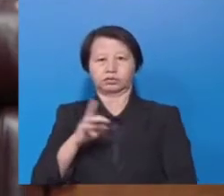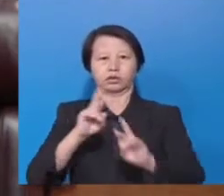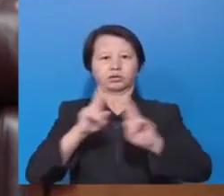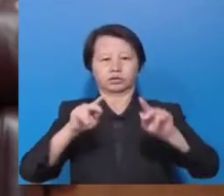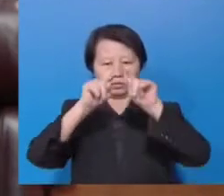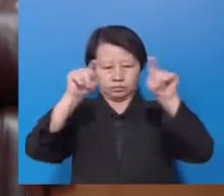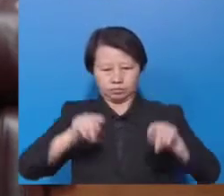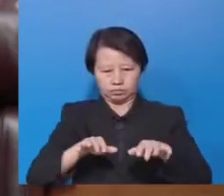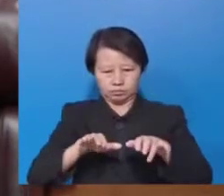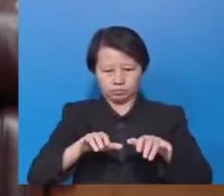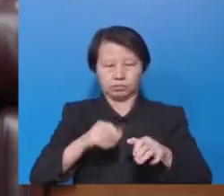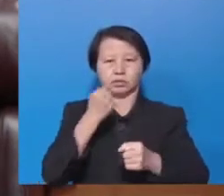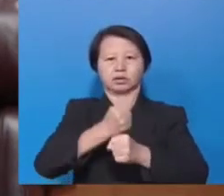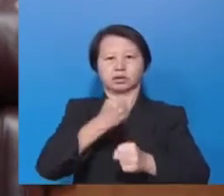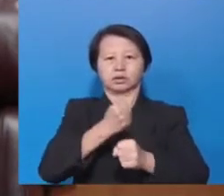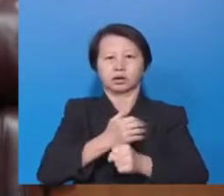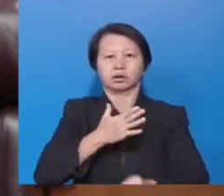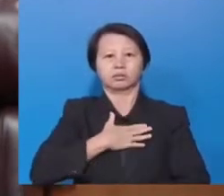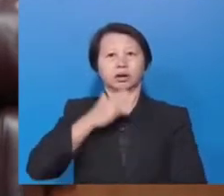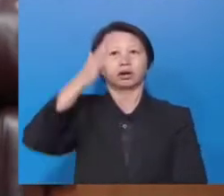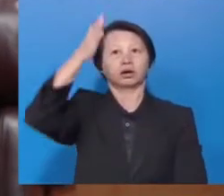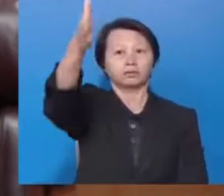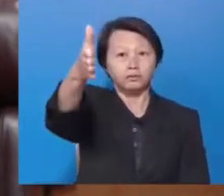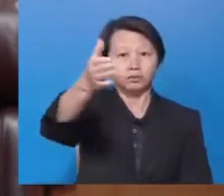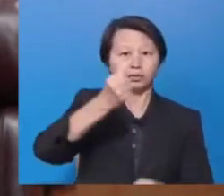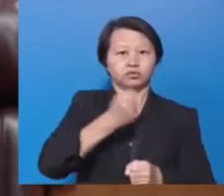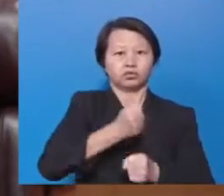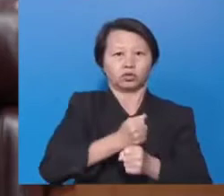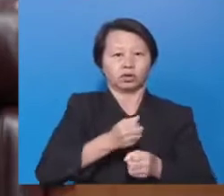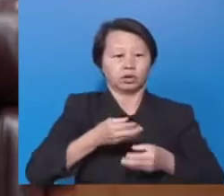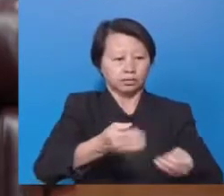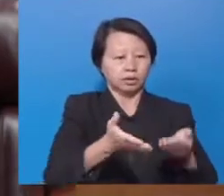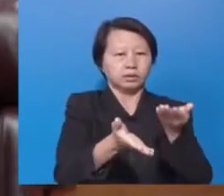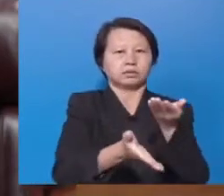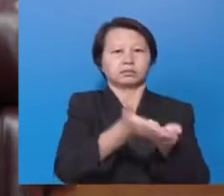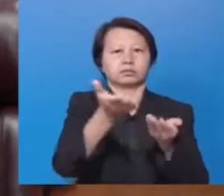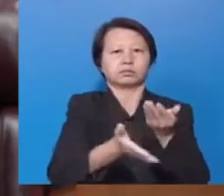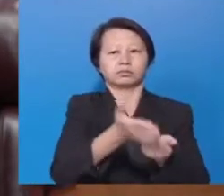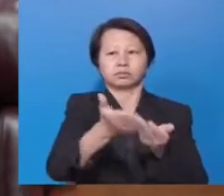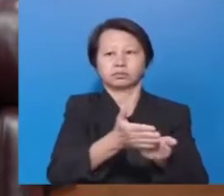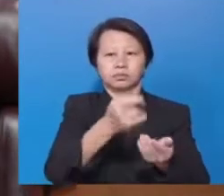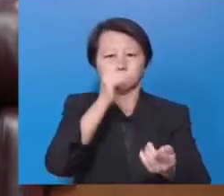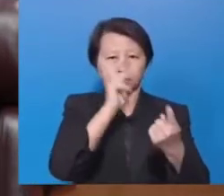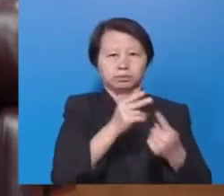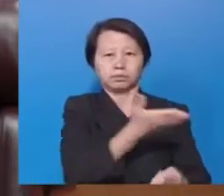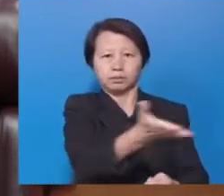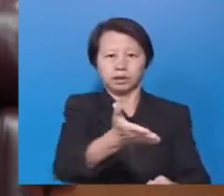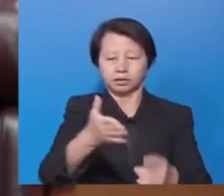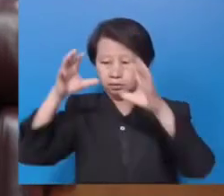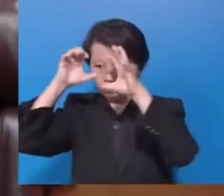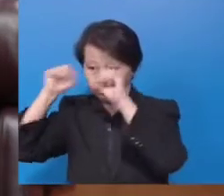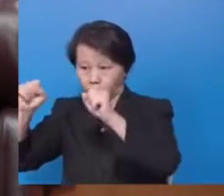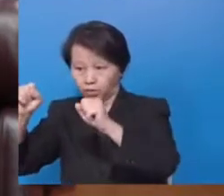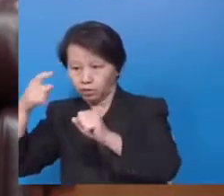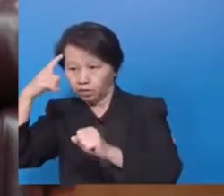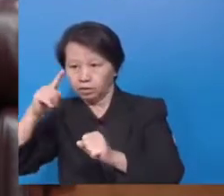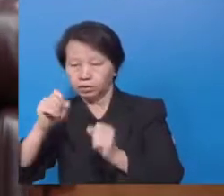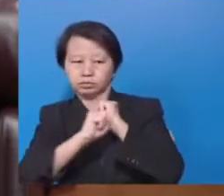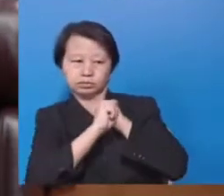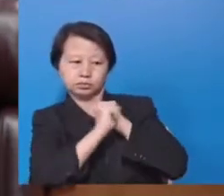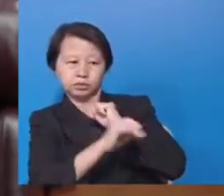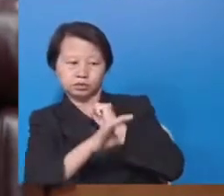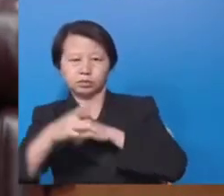Hotel penghematan pekerjaan my food job yang memberi kemudahan kepada majikan untuk